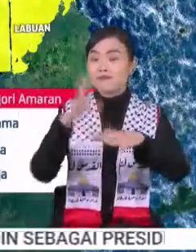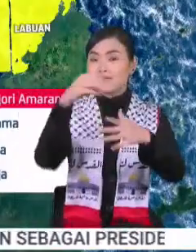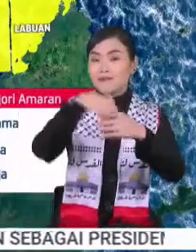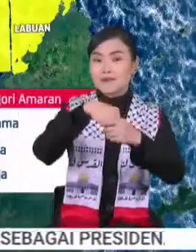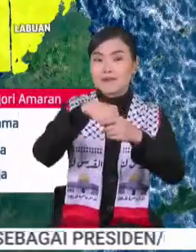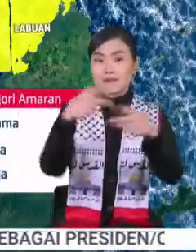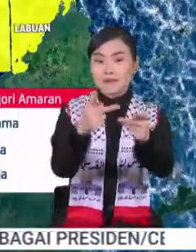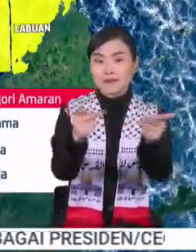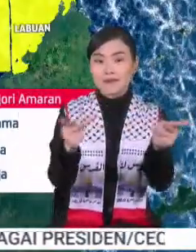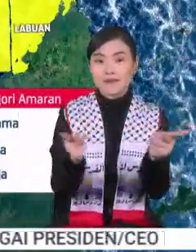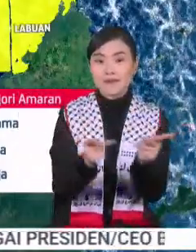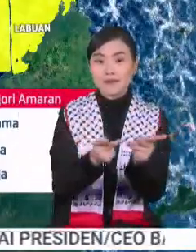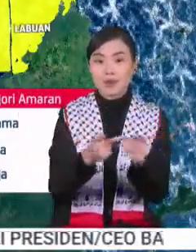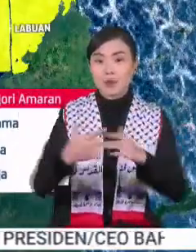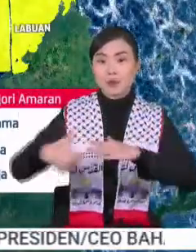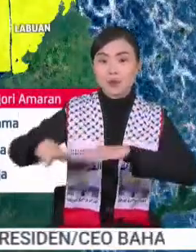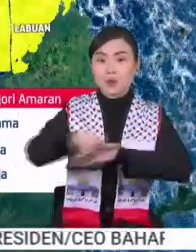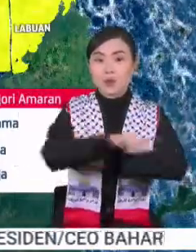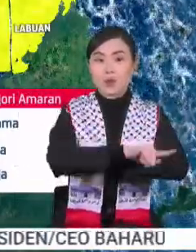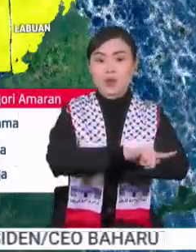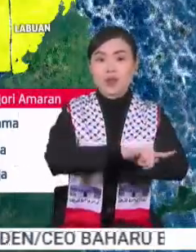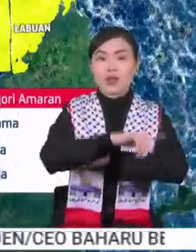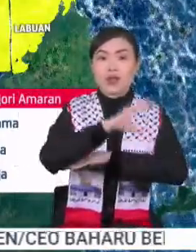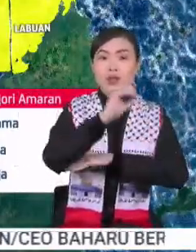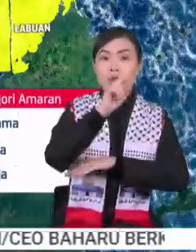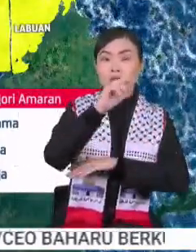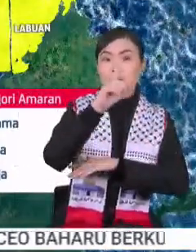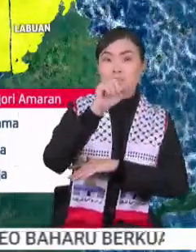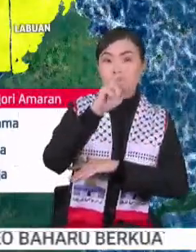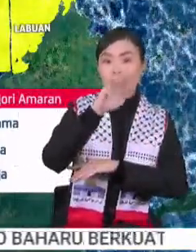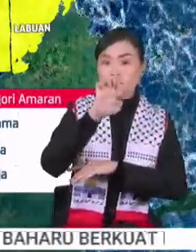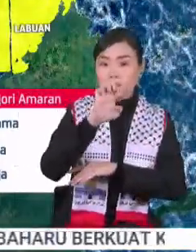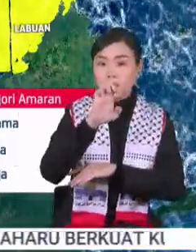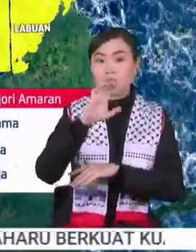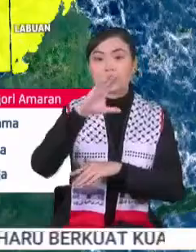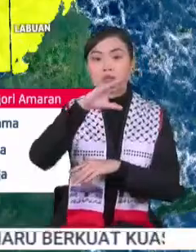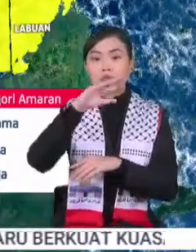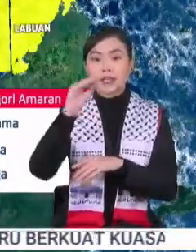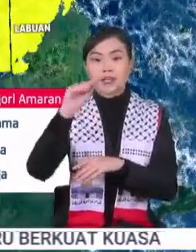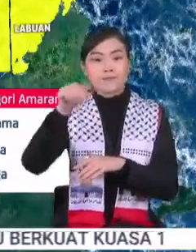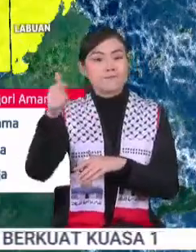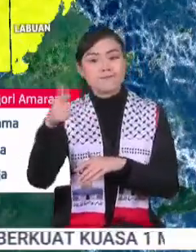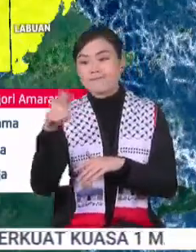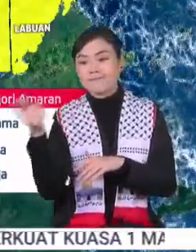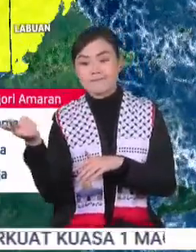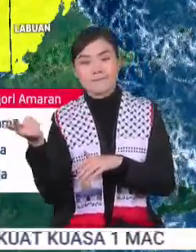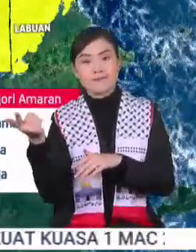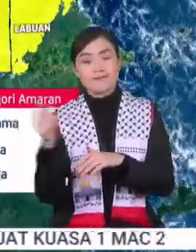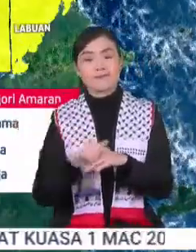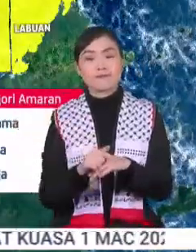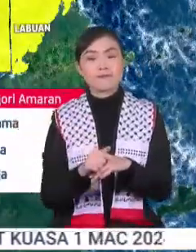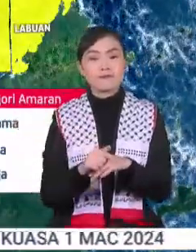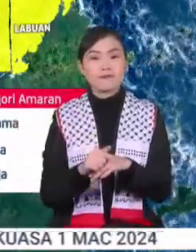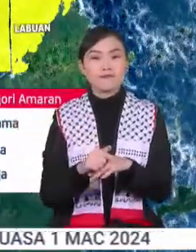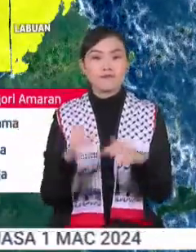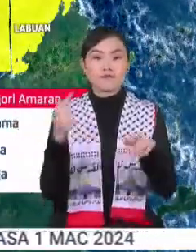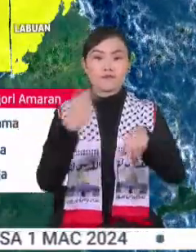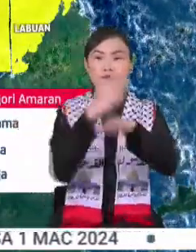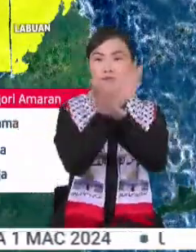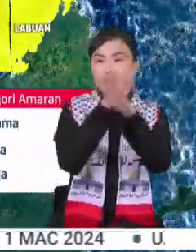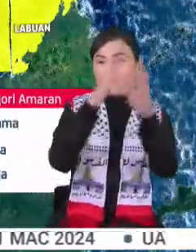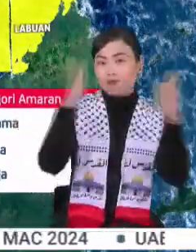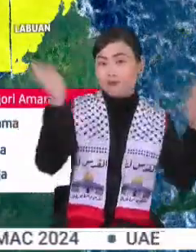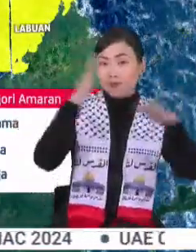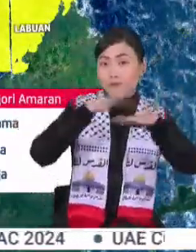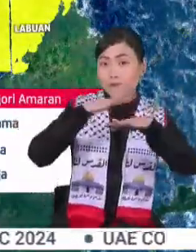kawasan perairan kondor Rif not layang-layang Labuan dan pahlawan perlu diingatkan sepanjang amaran ini berkuat